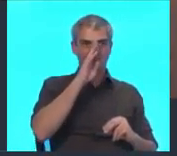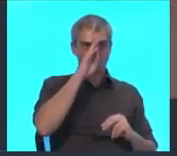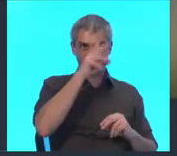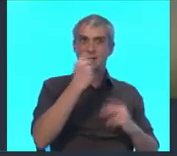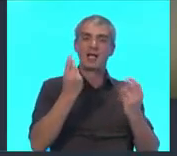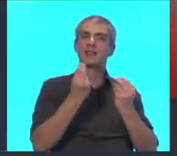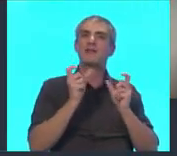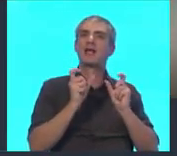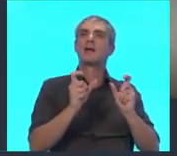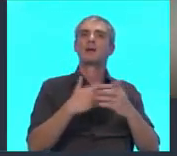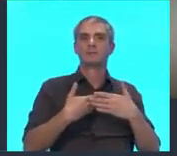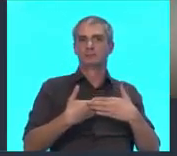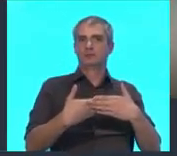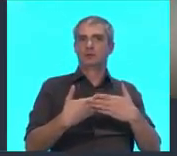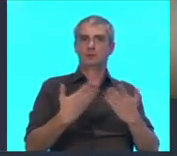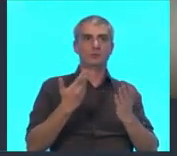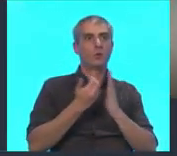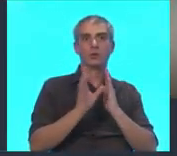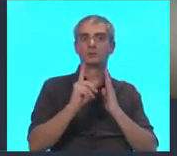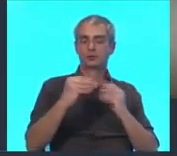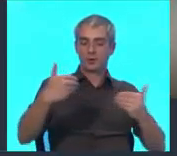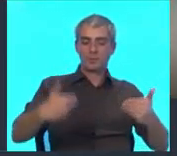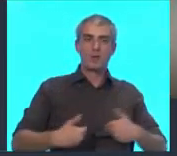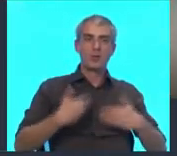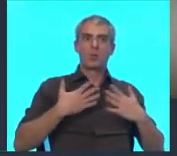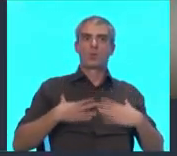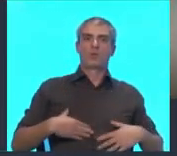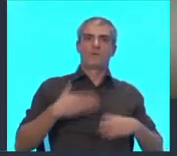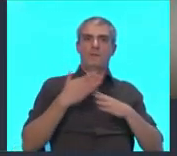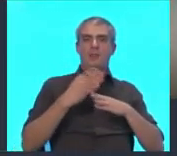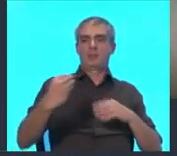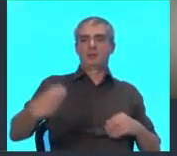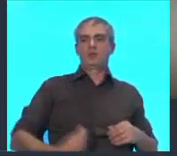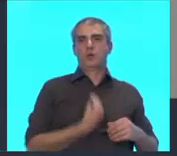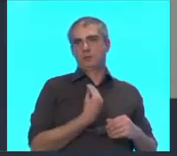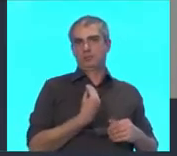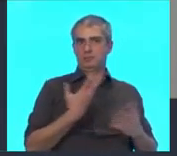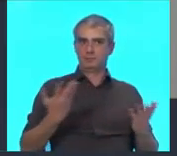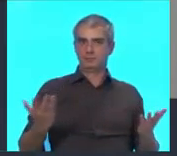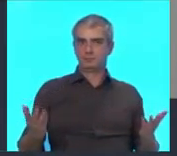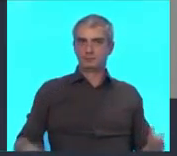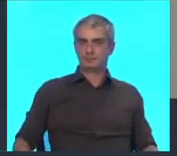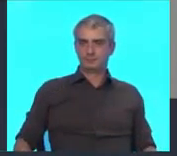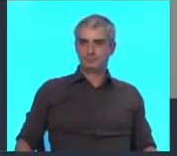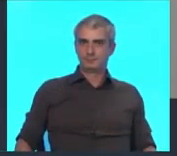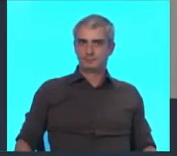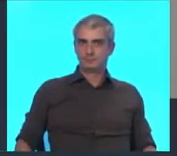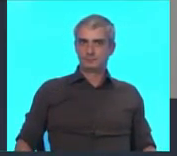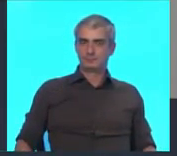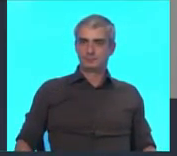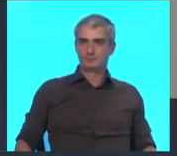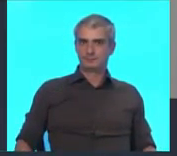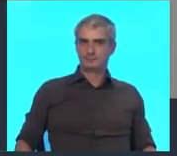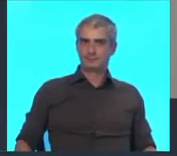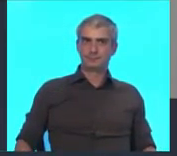מידל. Det är en av de mer effektiva preventivmedel man bortser från det som faktiskt är inopererat i kroppen. Så den